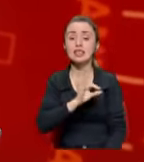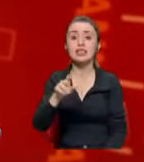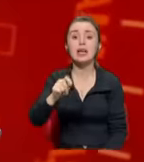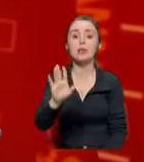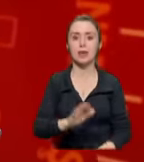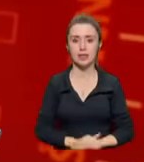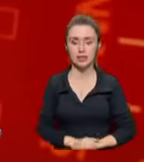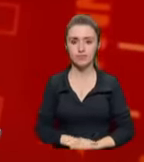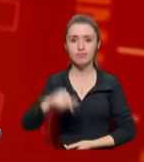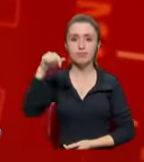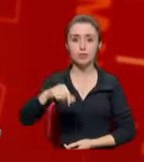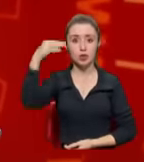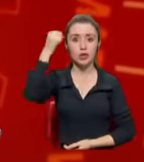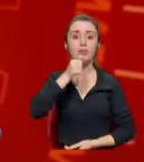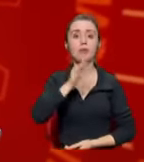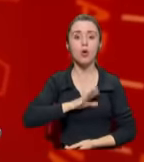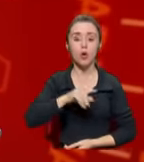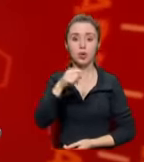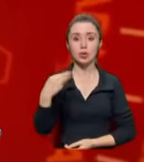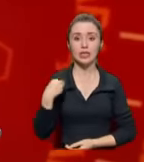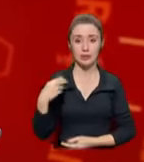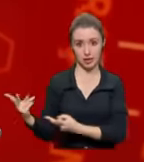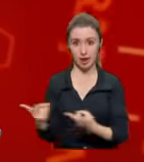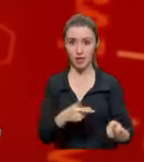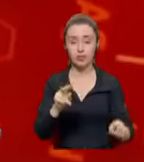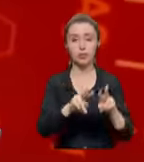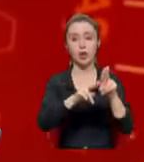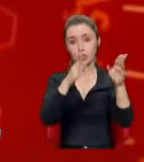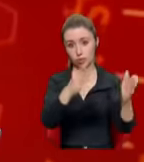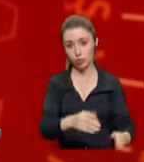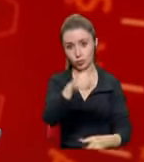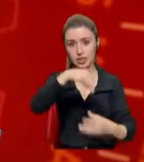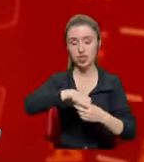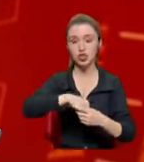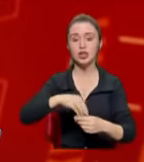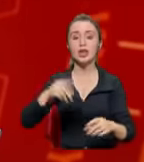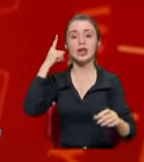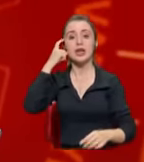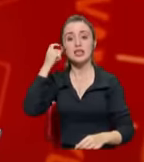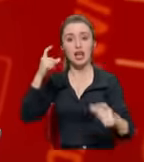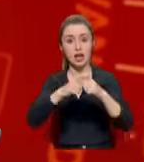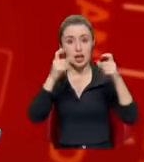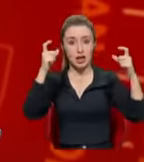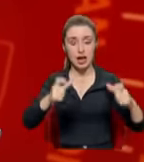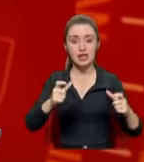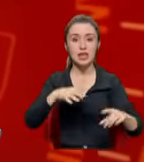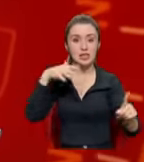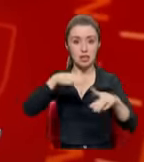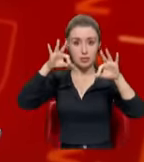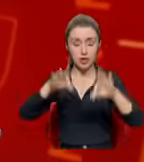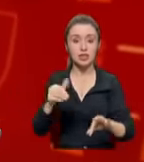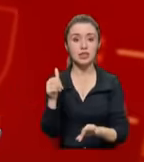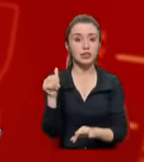yapılmaz bugün İmamoğlu şöyle yeni bir davet yaptı kuruma dedi ki İsrail'in Gazze'ye saldırısının başladığı gün